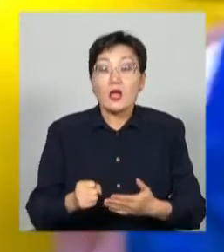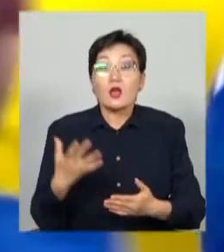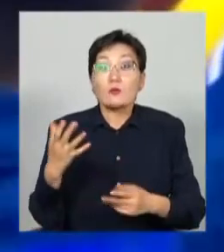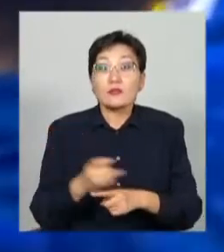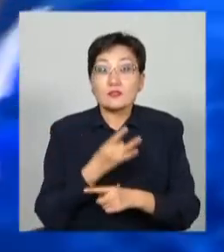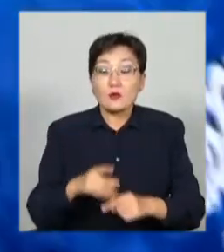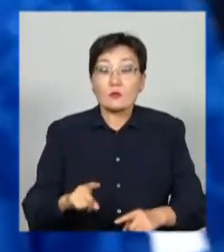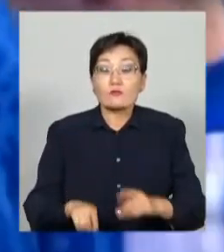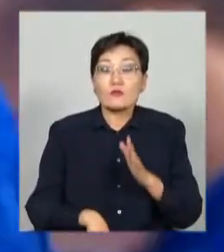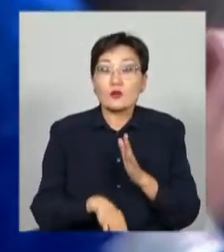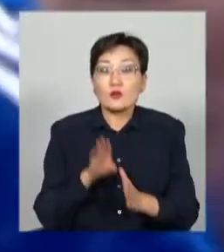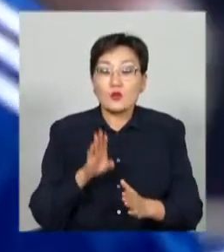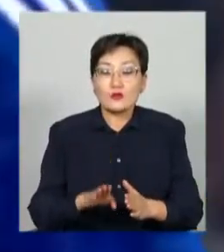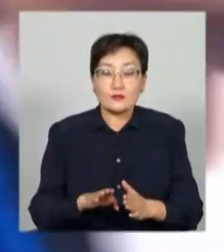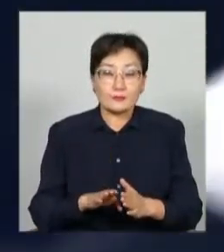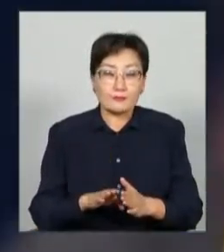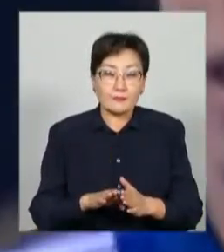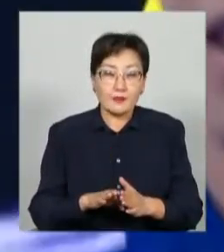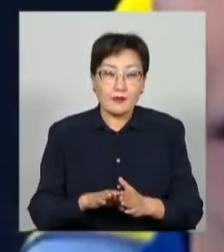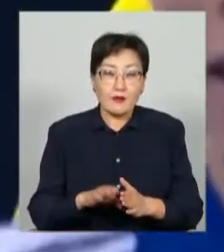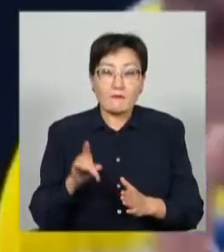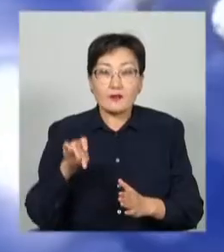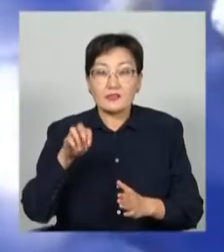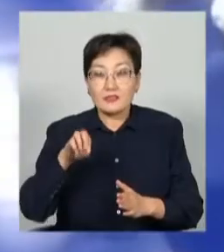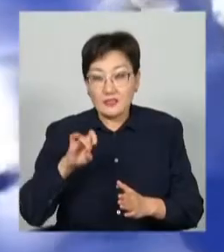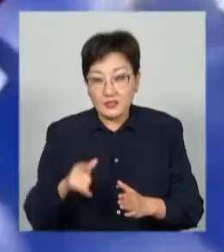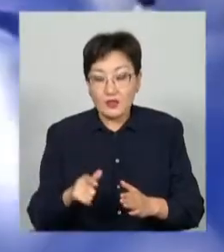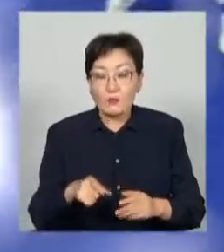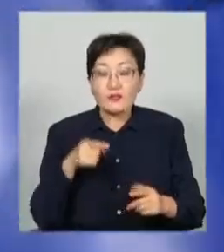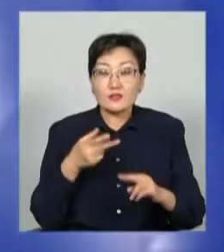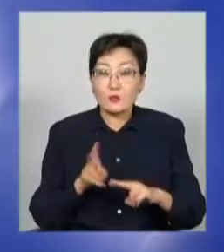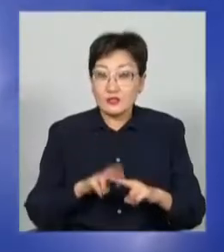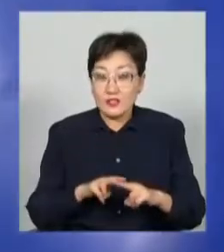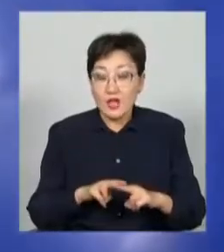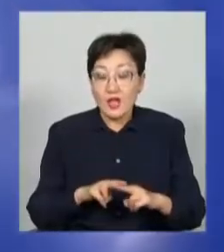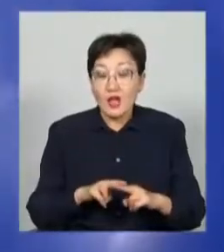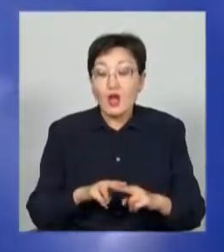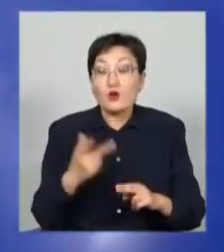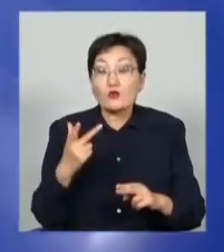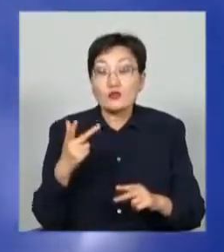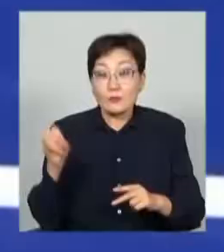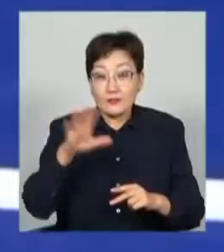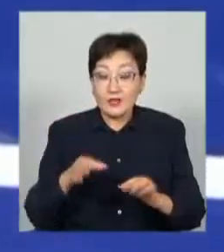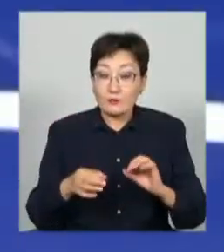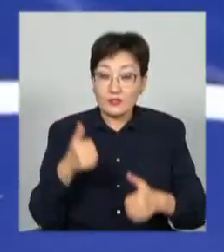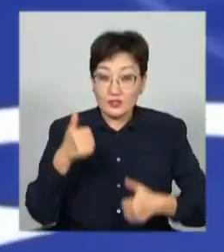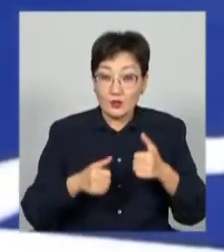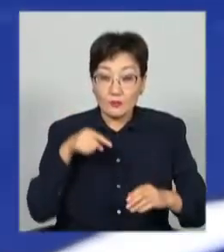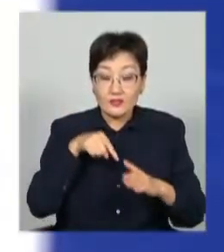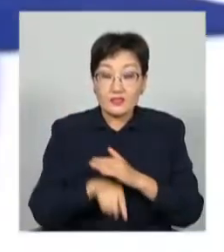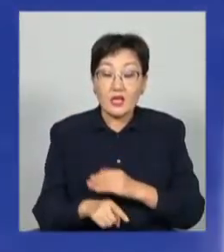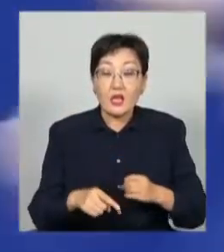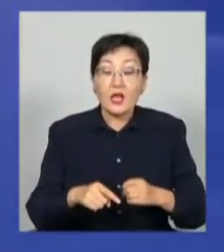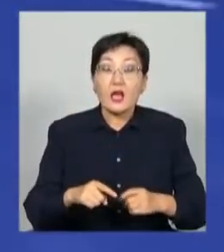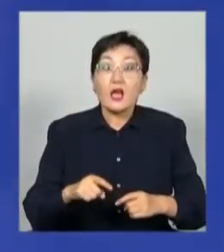үздік қақпашысы деген атағы бар Лео Игита Финляндияға қарсы ойында мергендігімен көзге түсіп, Қатарынан 3 Еуропа чемпионатында гол соққан